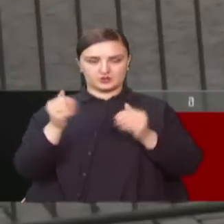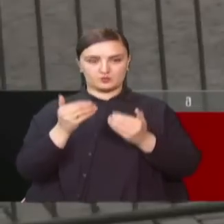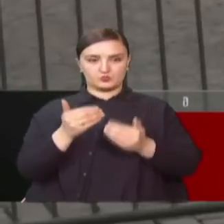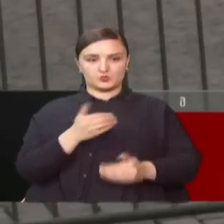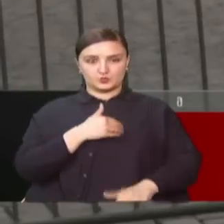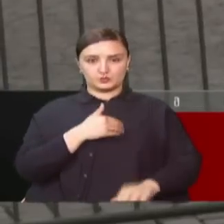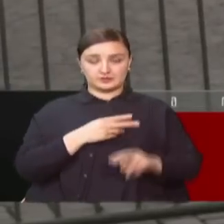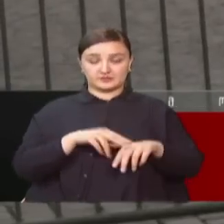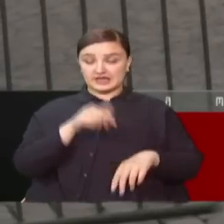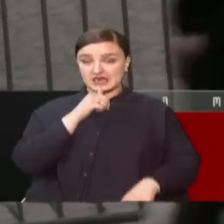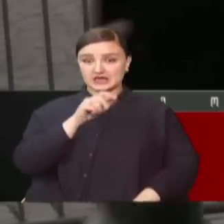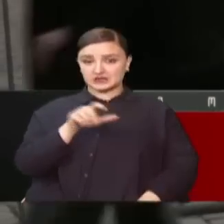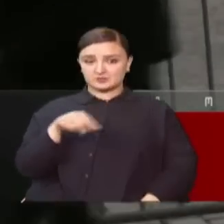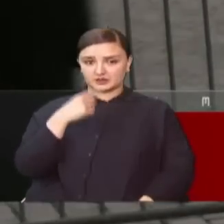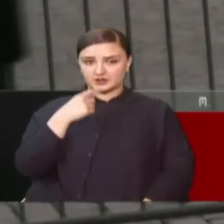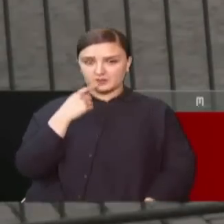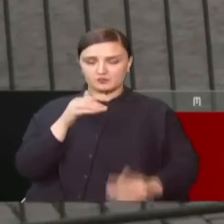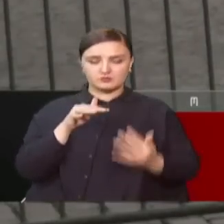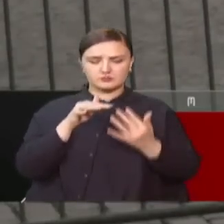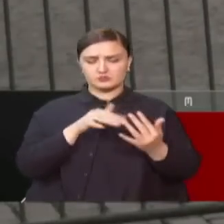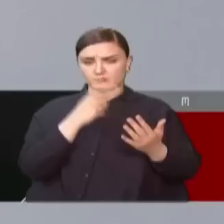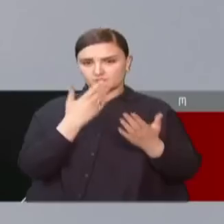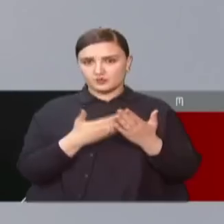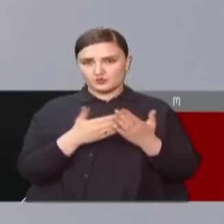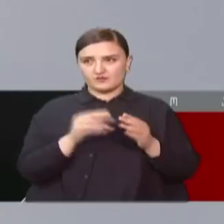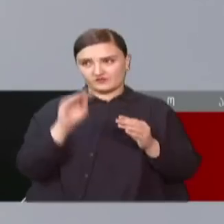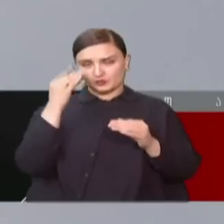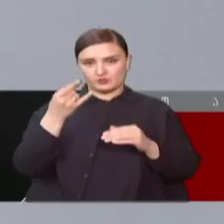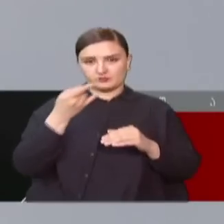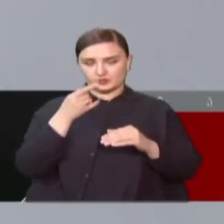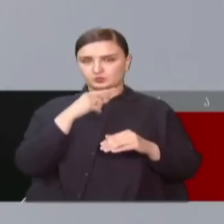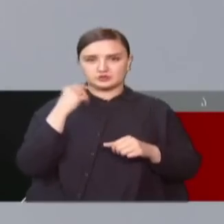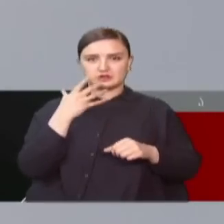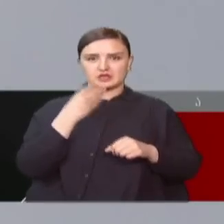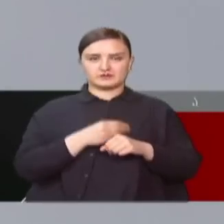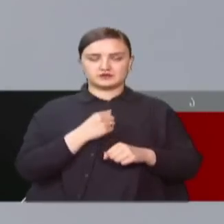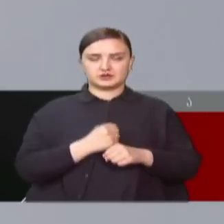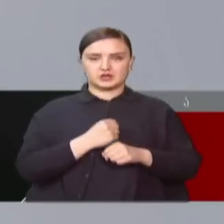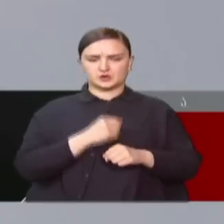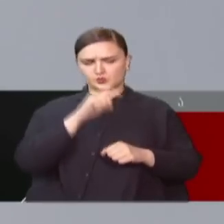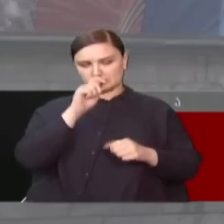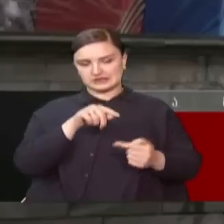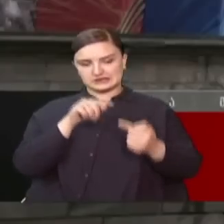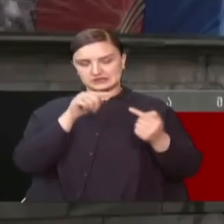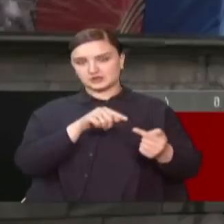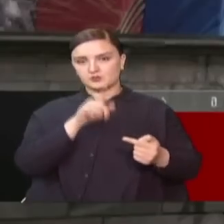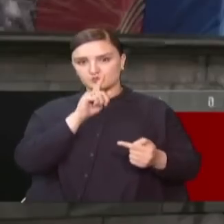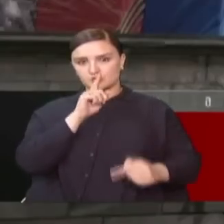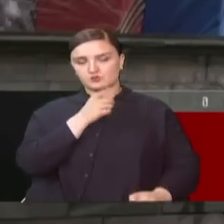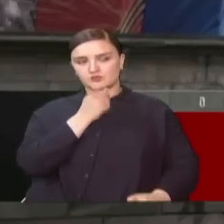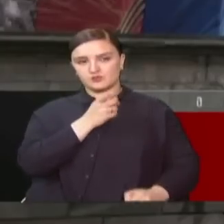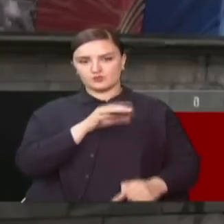ასევე ექსპერტთა ნაწილი არ გამორიცხავს, რომ იერიშის იმიტაცია თავად რუსეთის ხელისუფლებამ მოაწყო, უკრაინის წინააღმდეგ ბირთვული